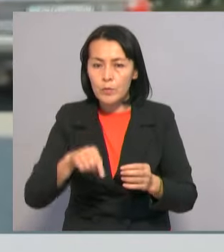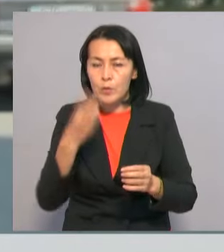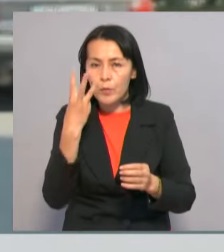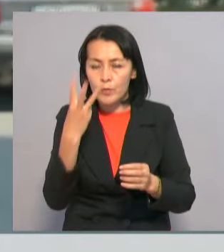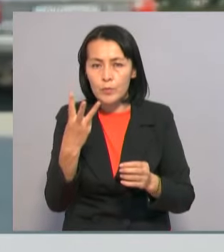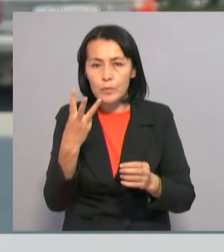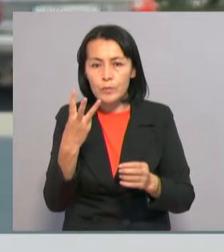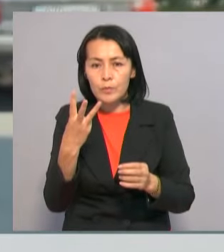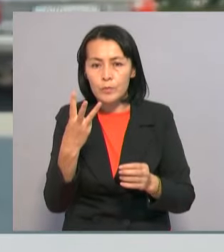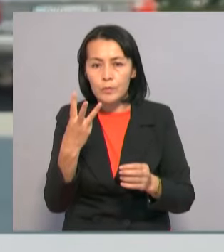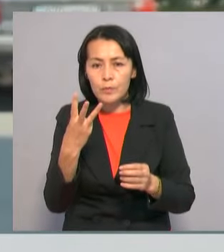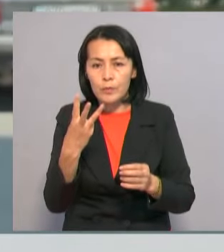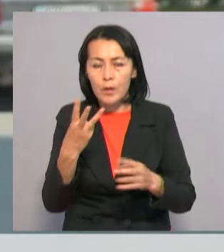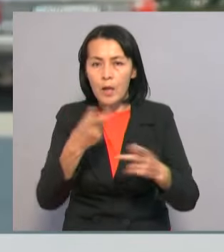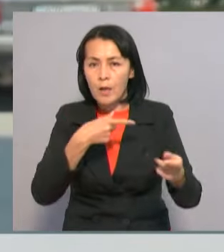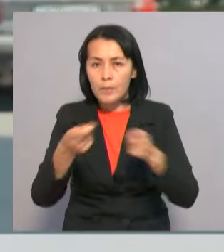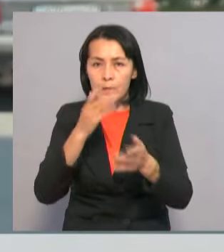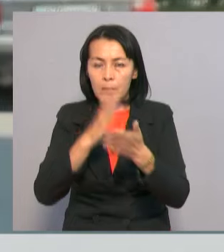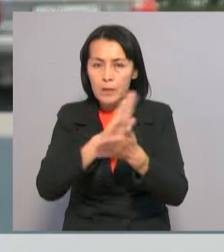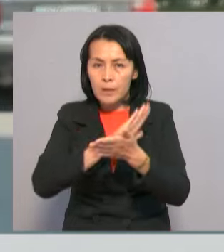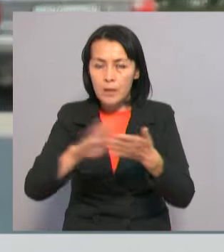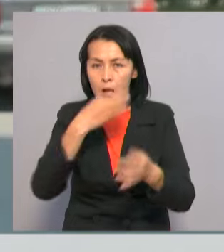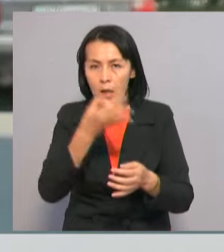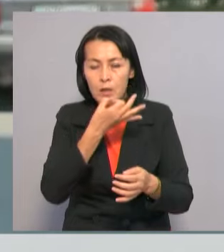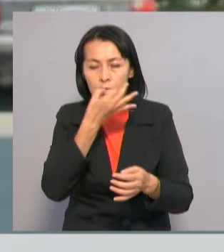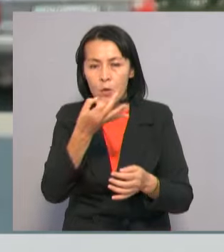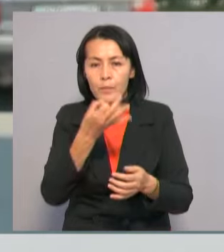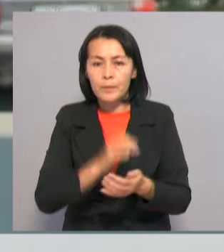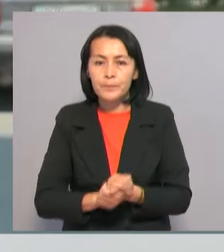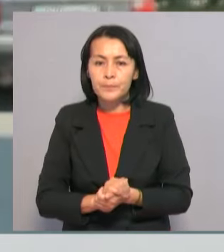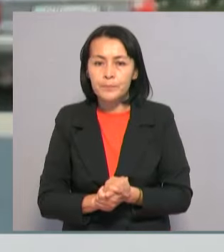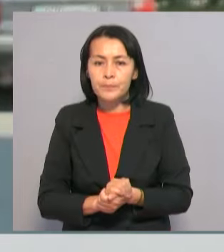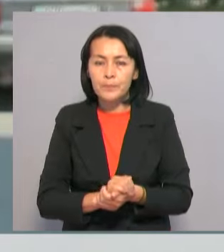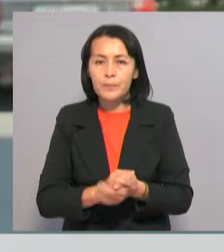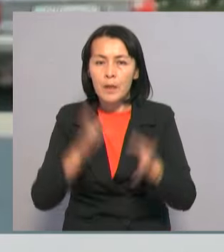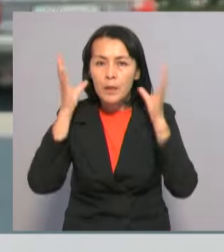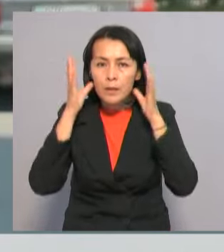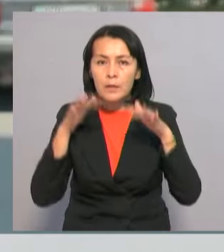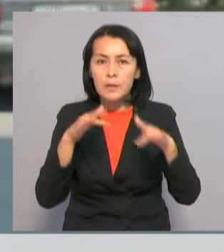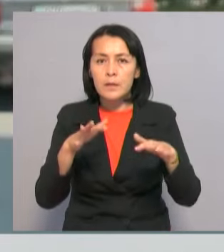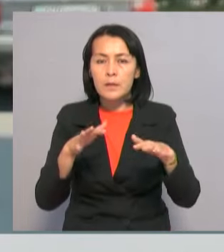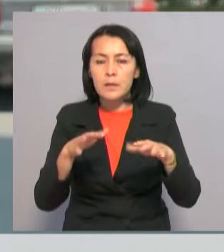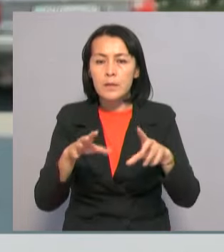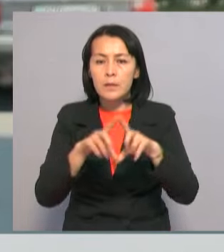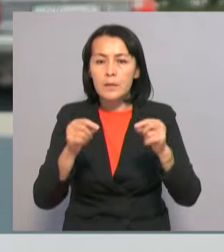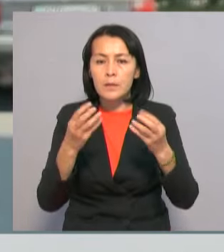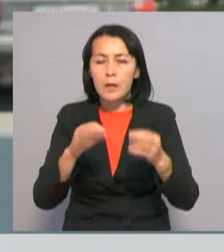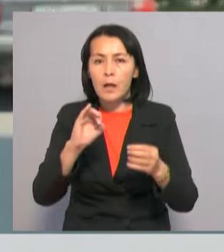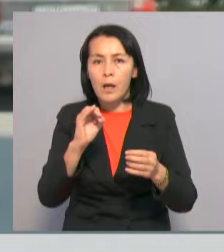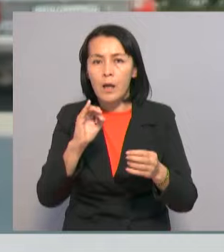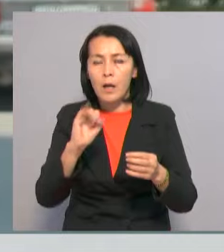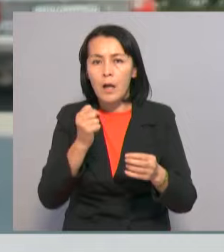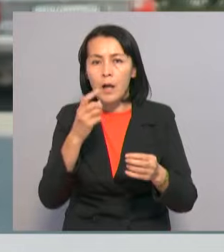3 басқарма бар тазалыққа акция аясында жүретін. Дін істер басқармасы, мамандырылған база және осы Айкөмек